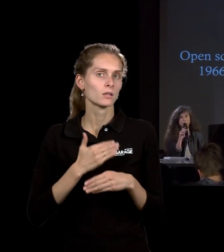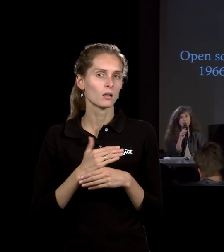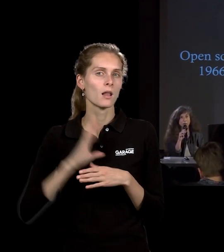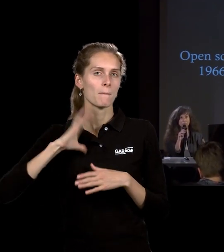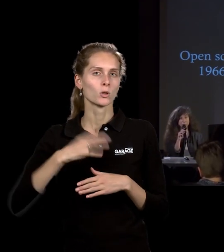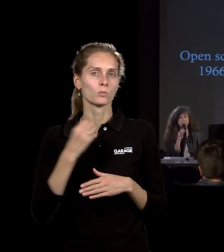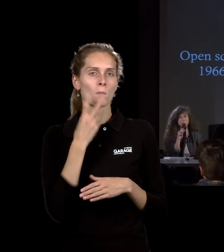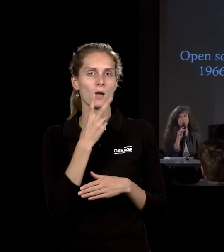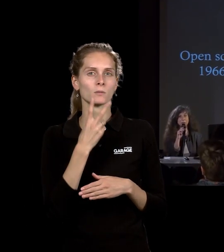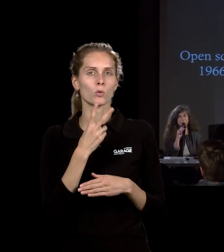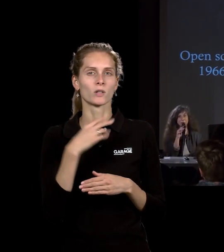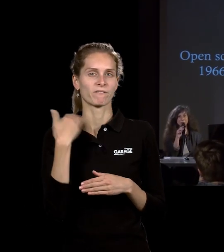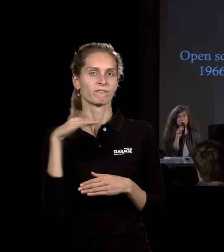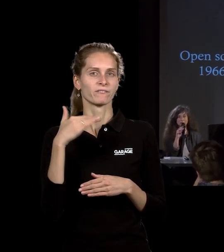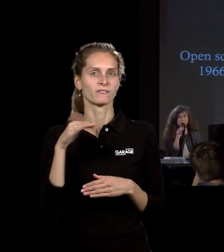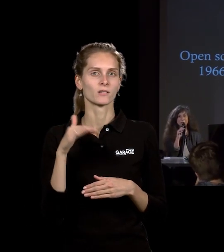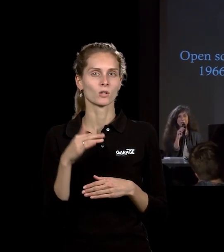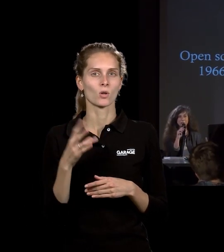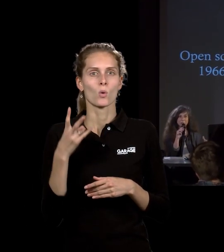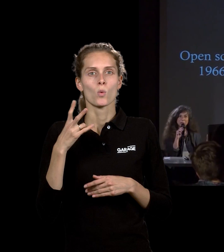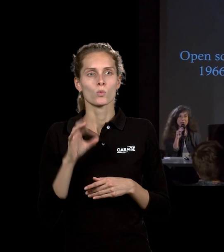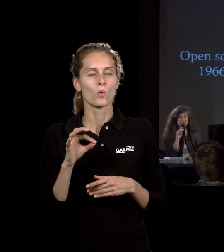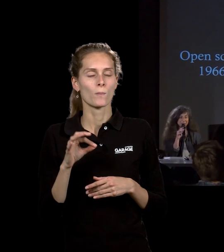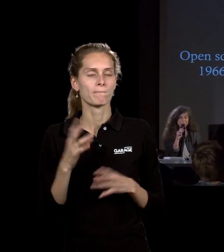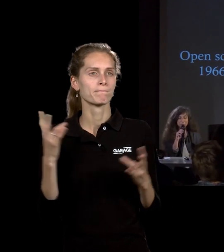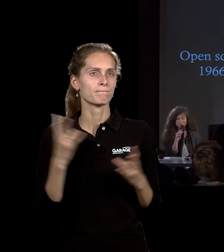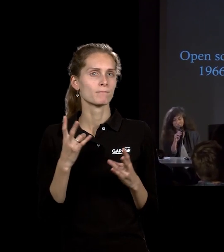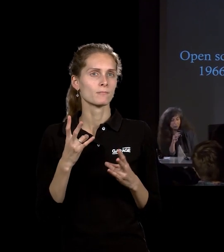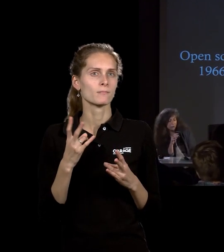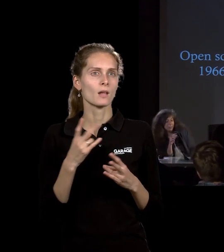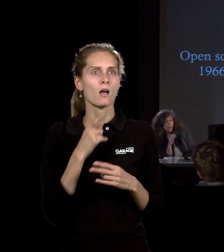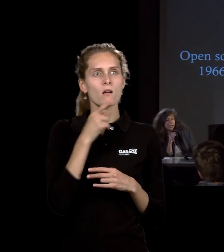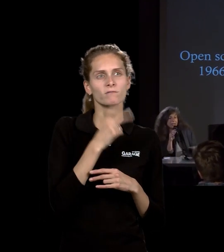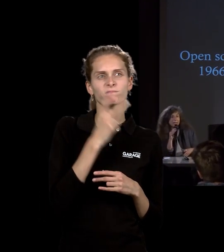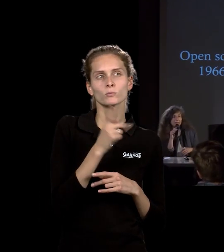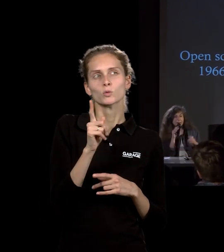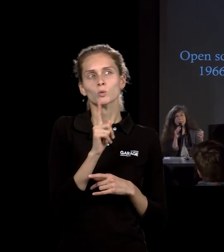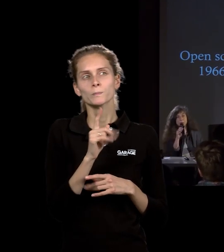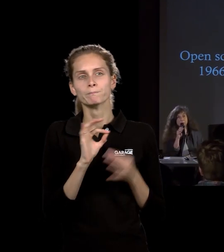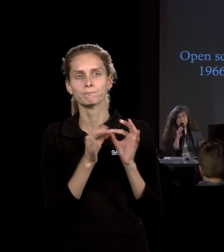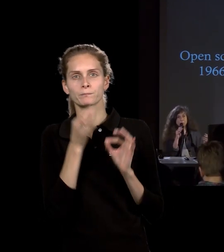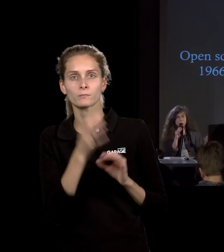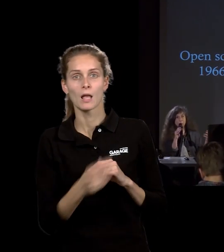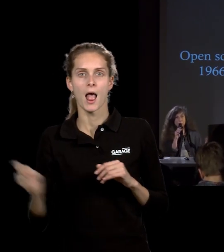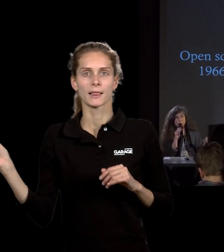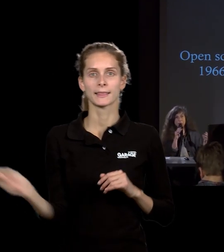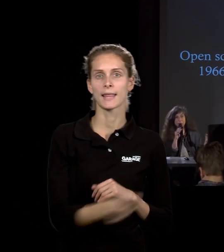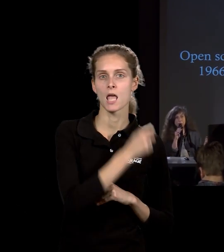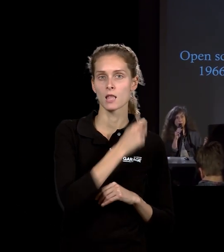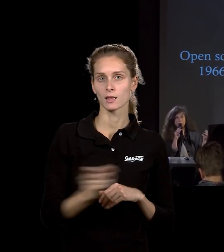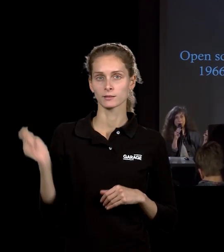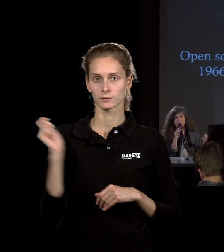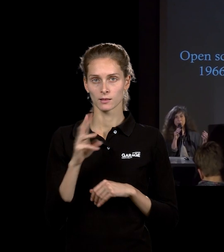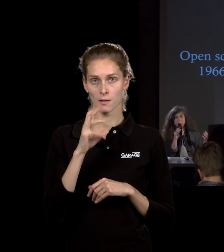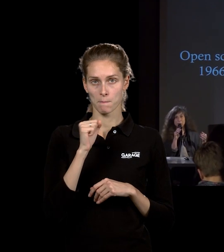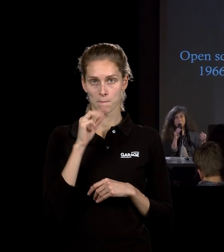тоже фрагмент видеозаписи, но надо объяснить, как там не совсем очевидно, что это. Это теннисный матч, который происходит на